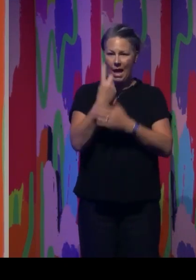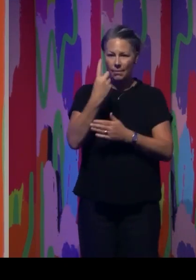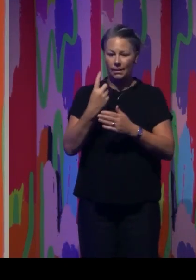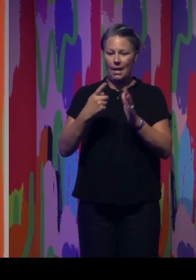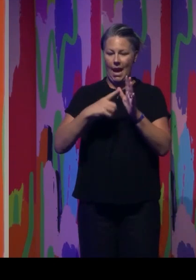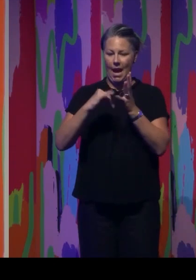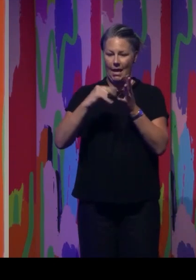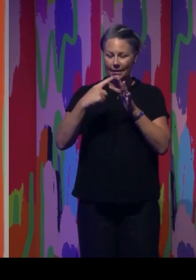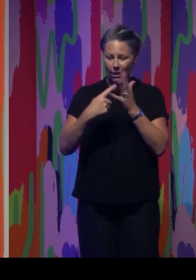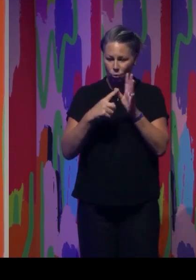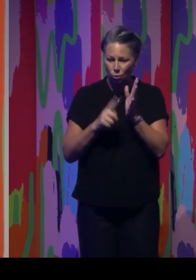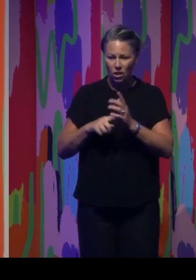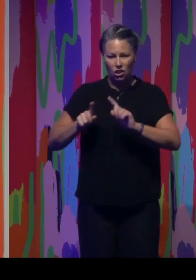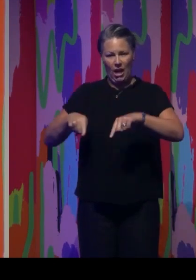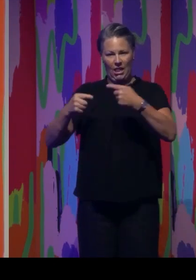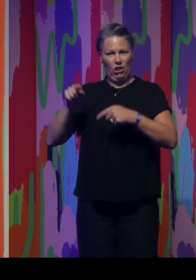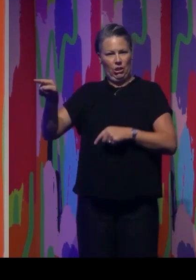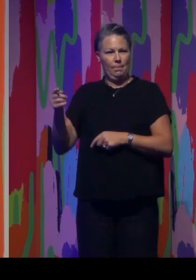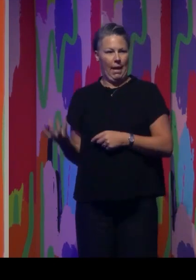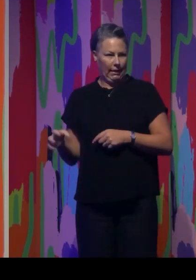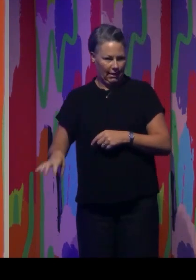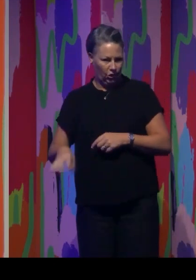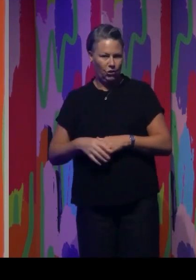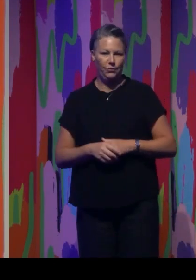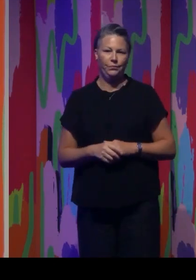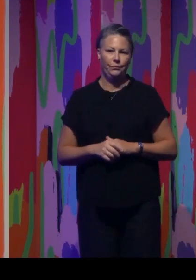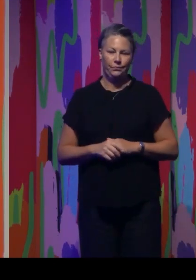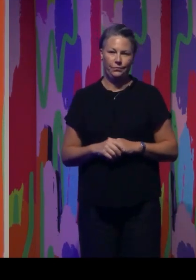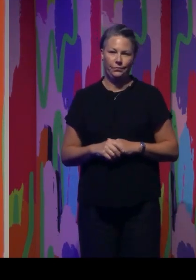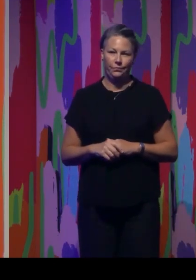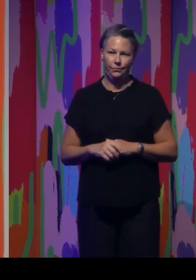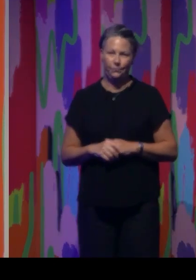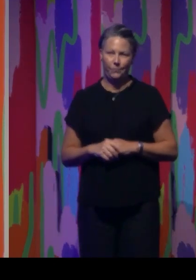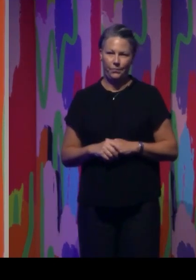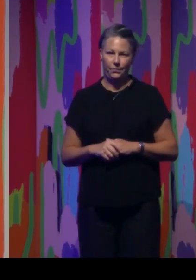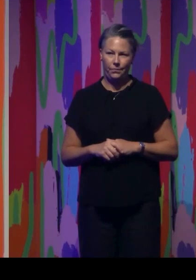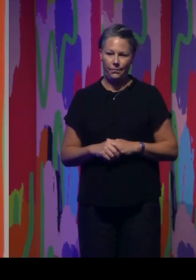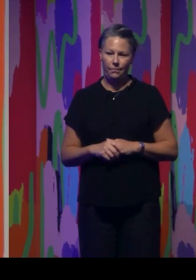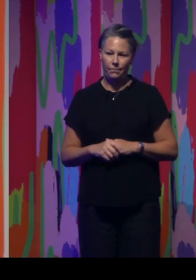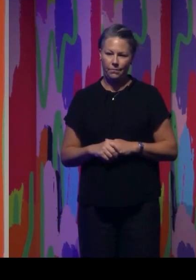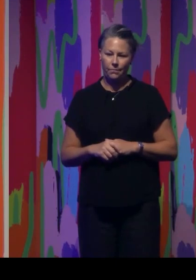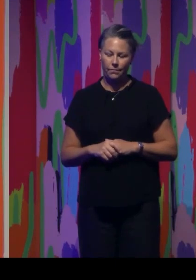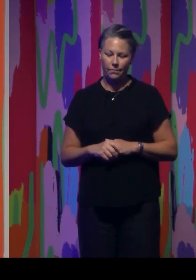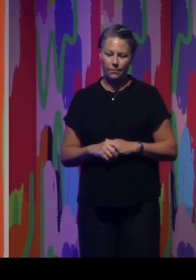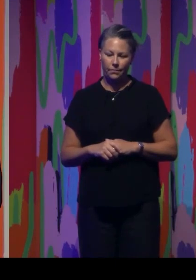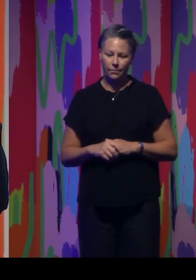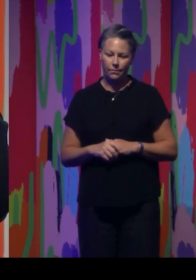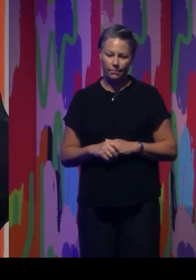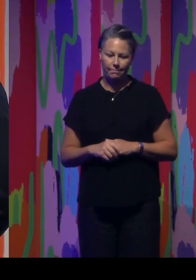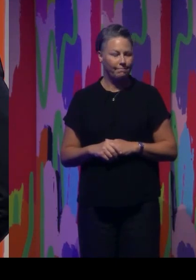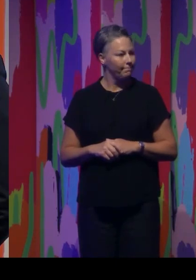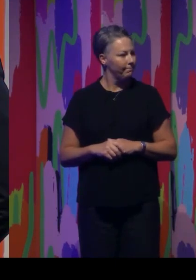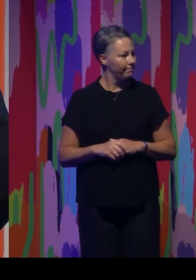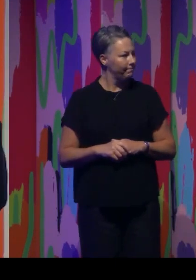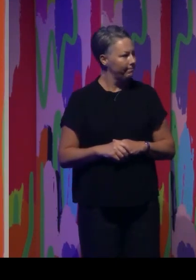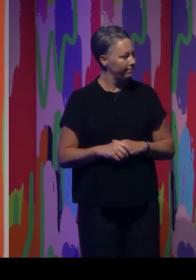বিভিন্ন ট্রান্সলেটরের মাধ্যমে যখন আমরা এটার অনুবাদ করতে যাই তখন আমরা দেখি এখানে নিষ্কাম শব্দটাকে ব্যবহার করা